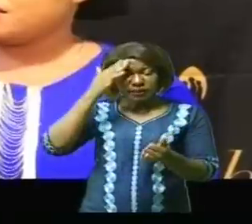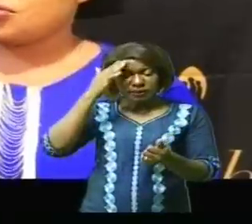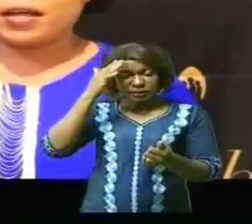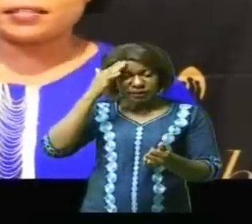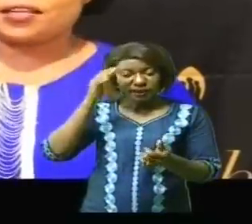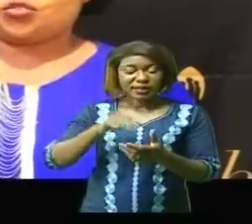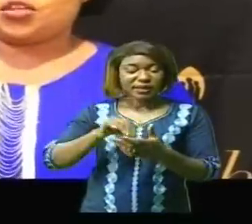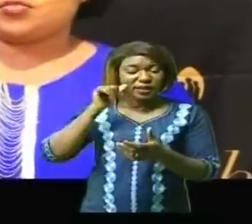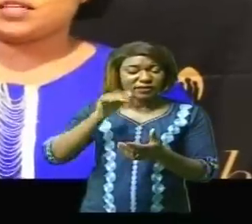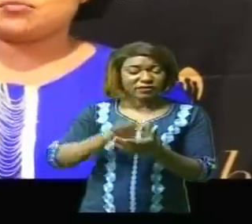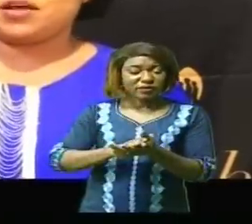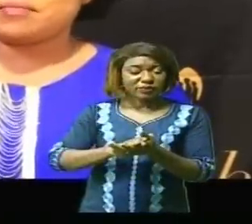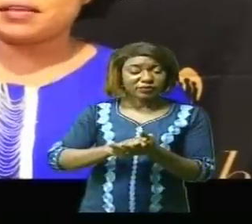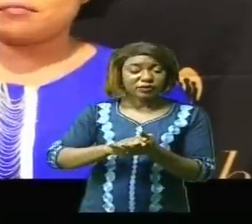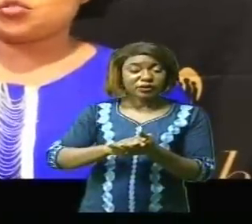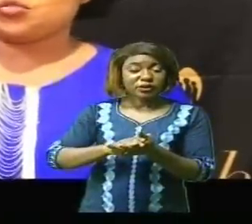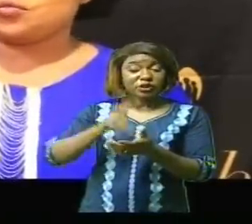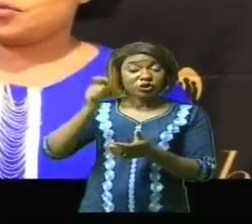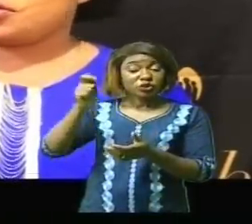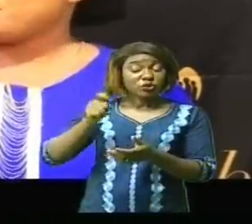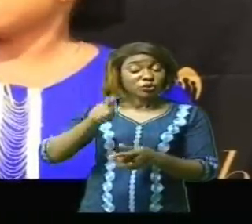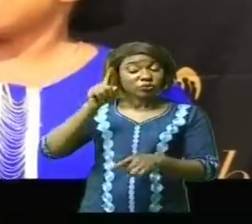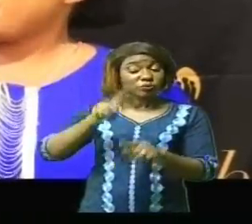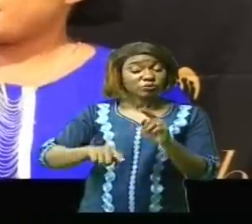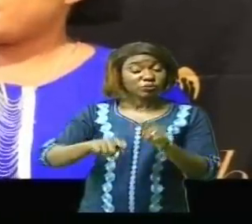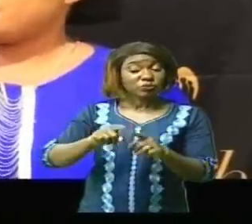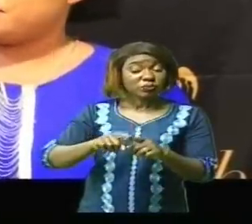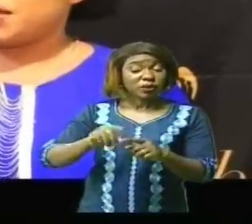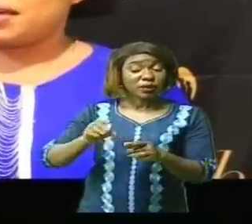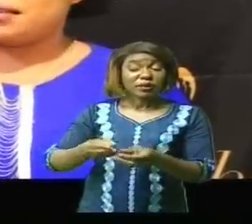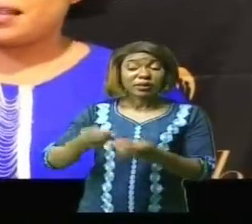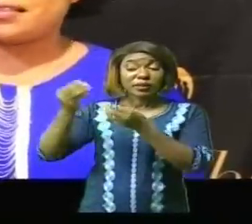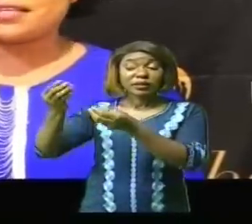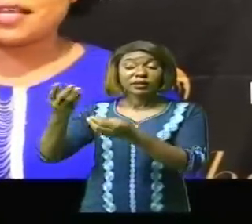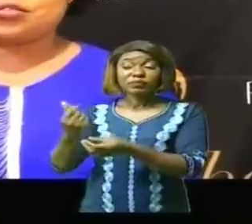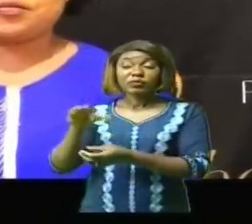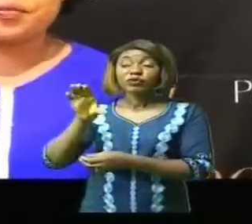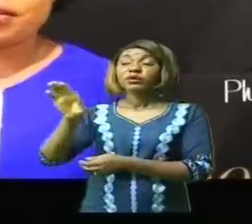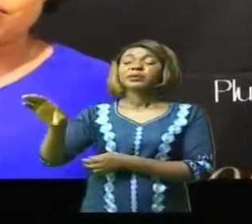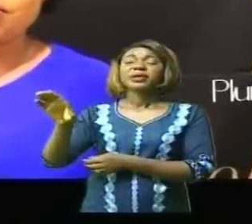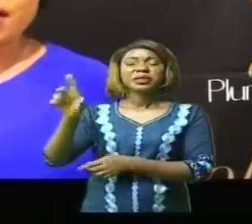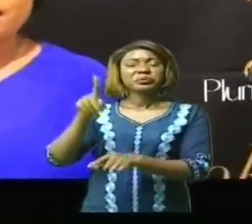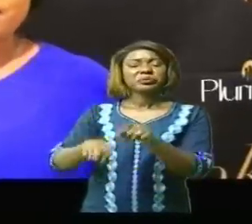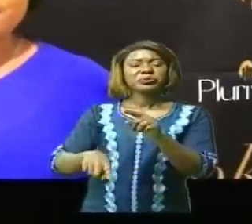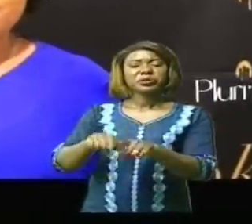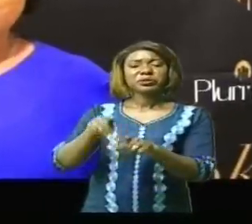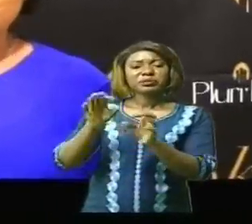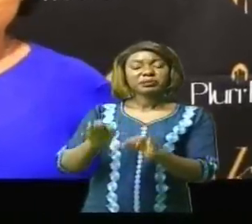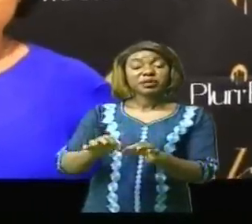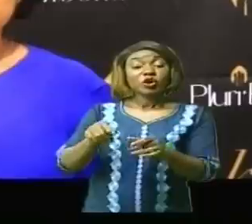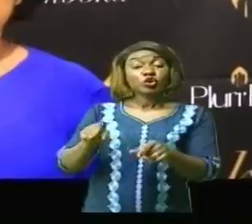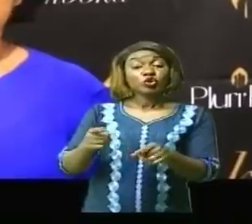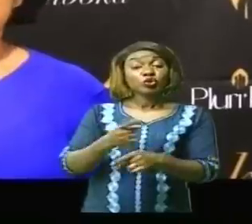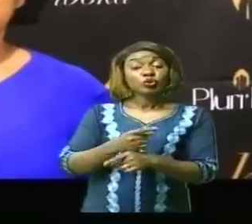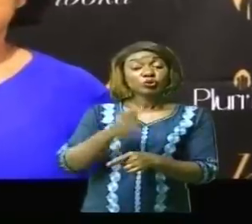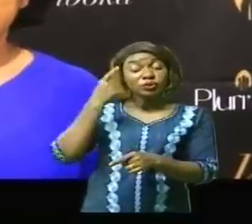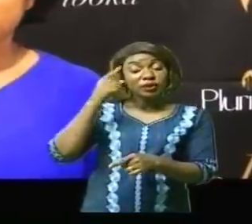J'ai toujours pensé que la banque était réservée aux fortunés. J'ai toujours gardé mon argent sous les lits.